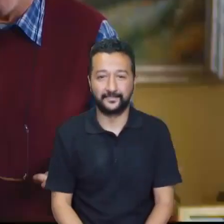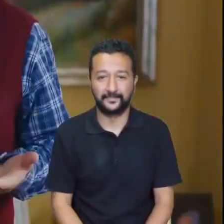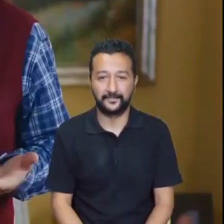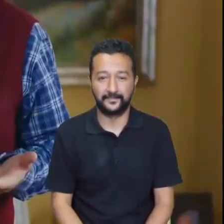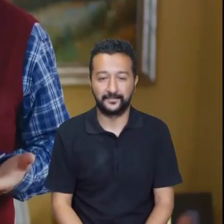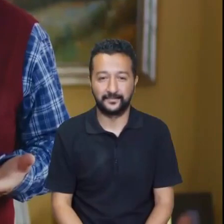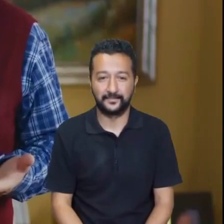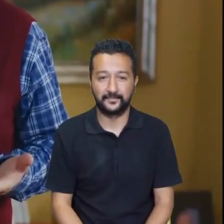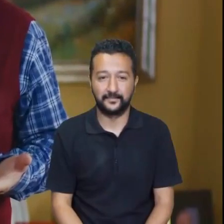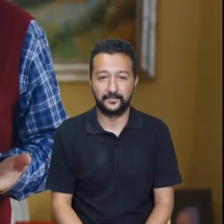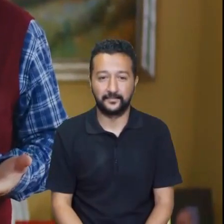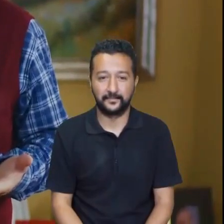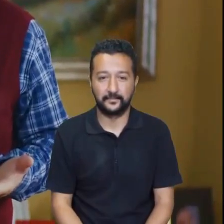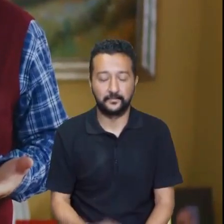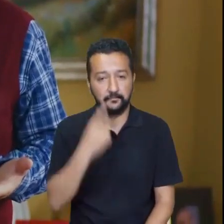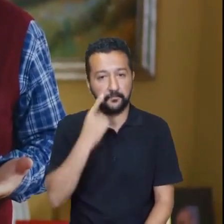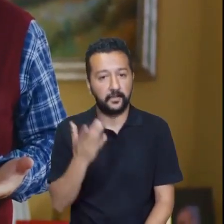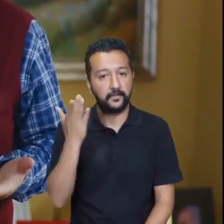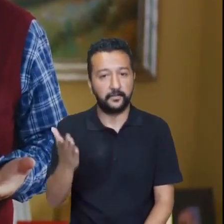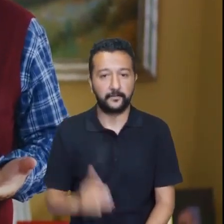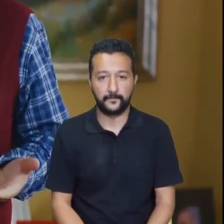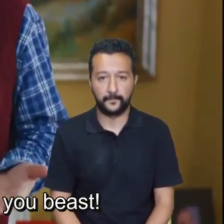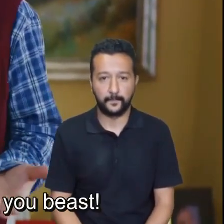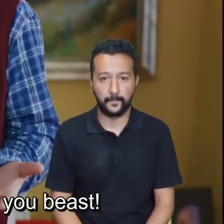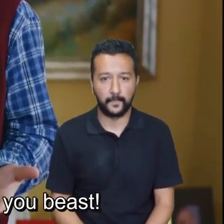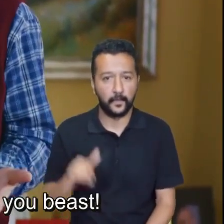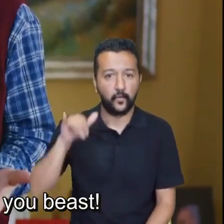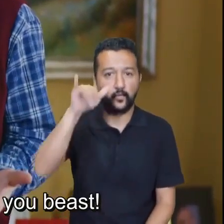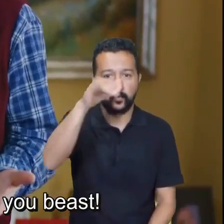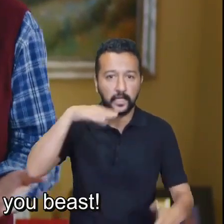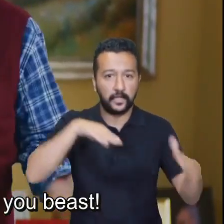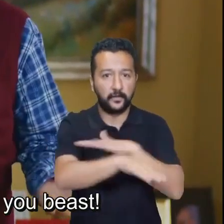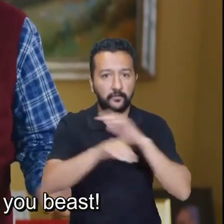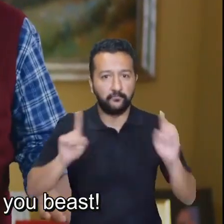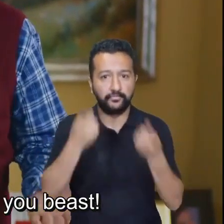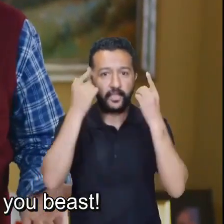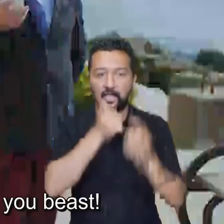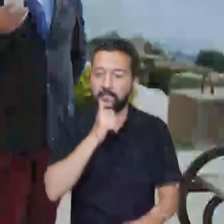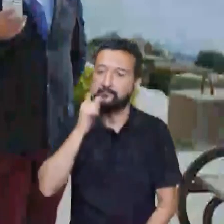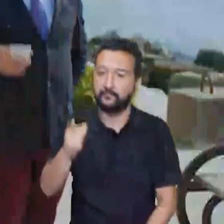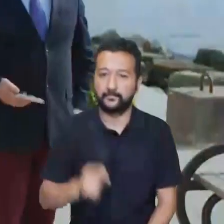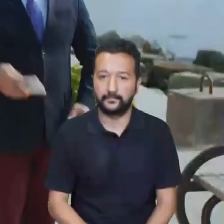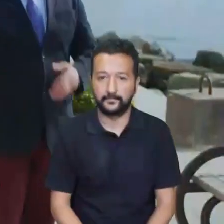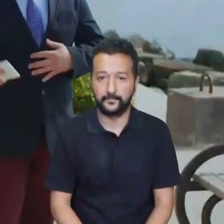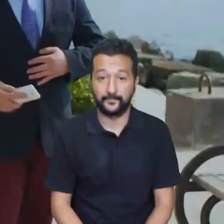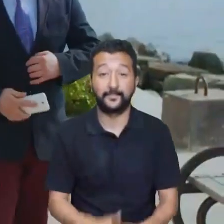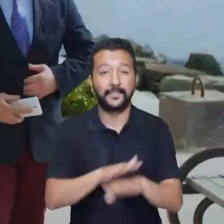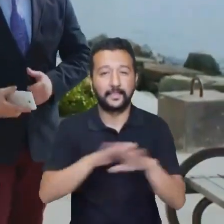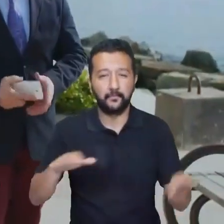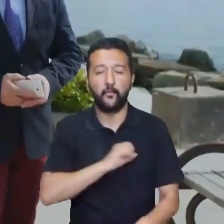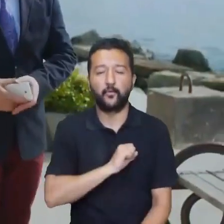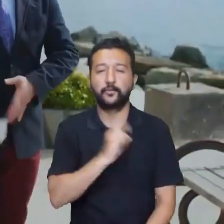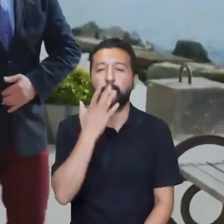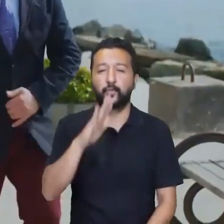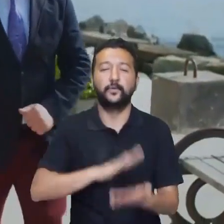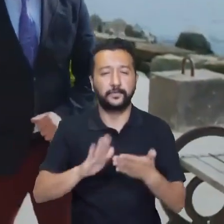eliyle. Görüntüden silindi. Şaşkınlıkla telefonu kapattı. Uçakla tünele girdi, hayvan herif. Tamam, panik olacak